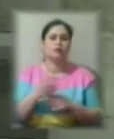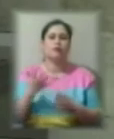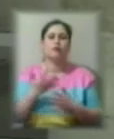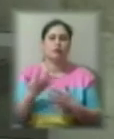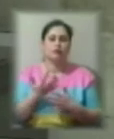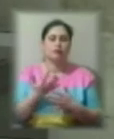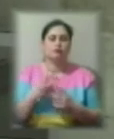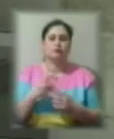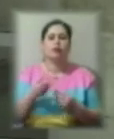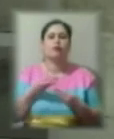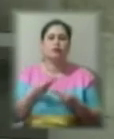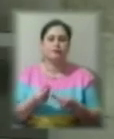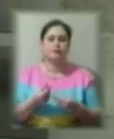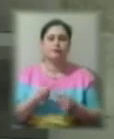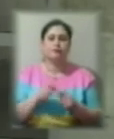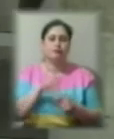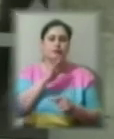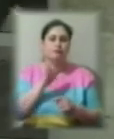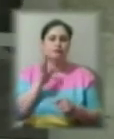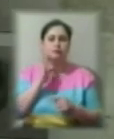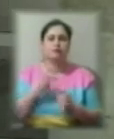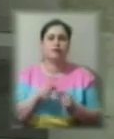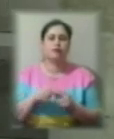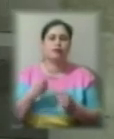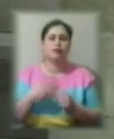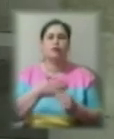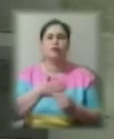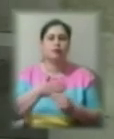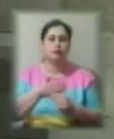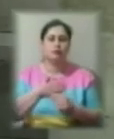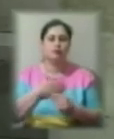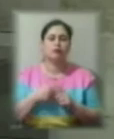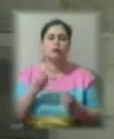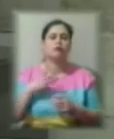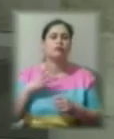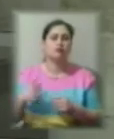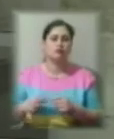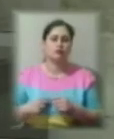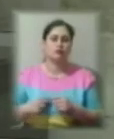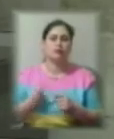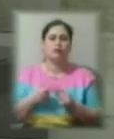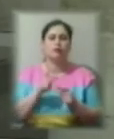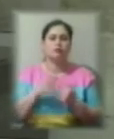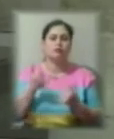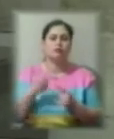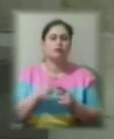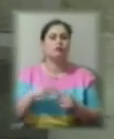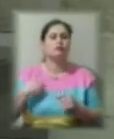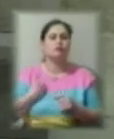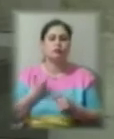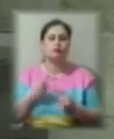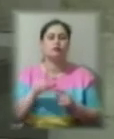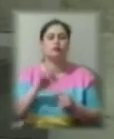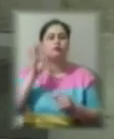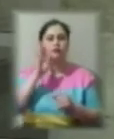надихала. Це мама, це кохана, це дочка. І ось сьогодні нам дуже хотілося, щоб хлопчики